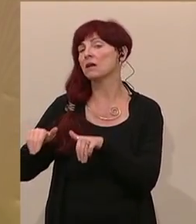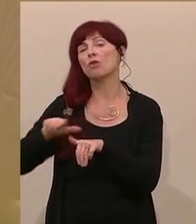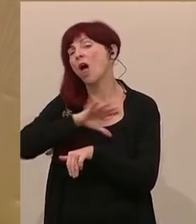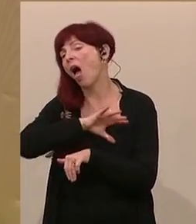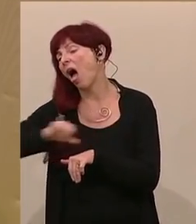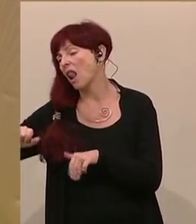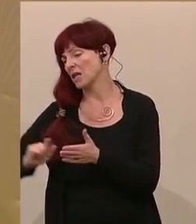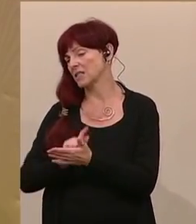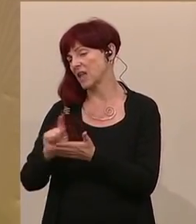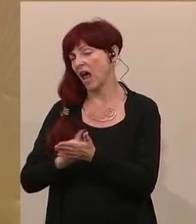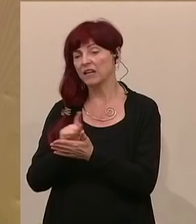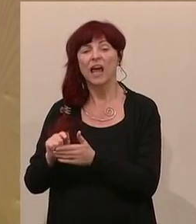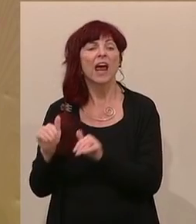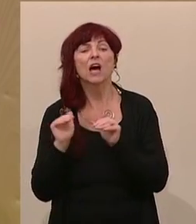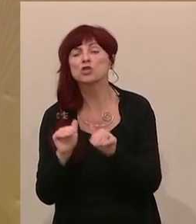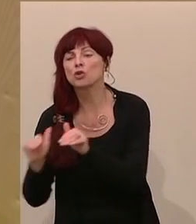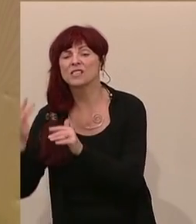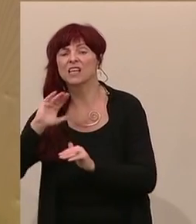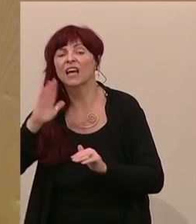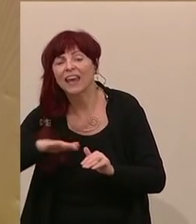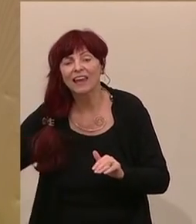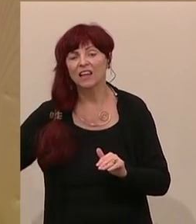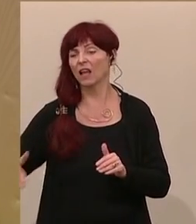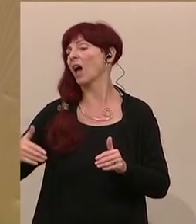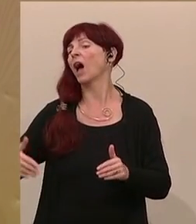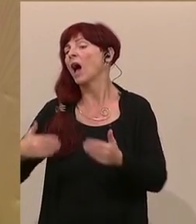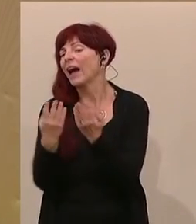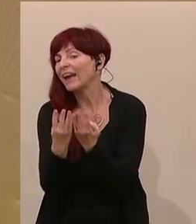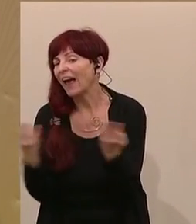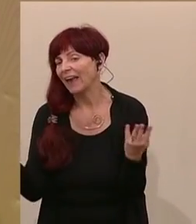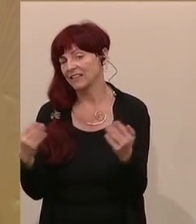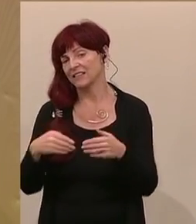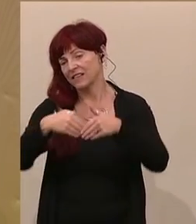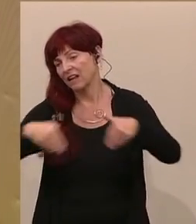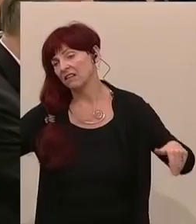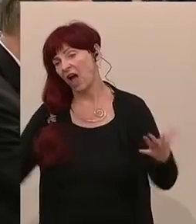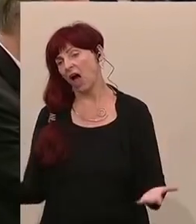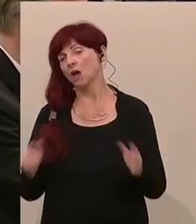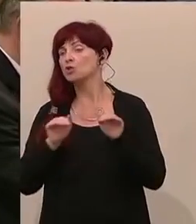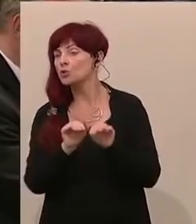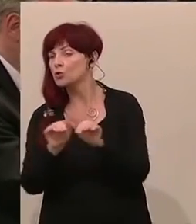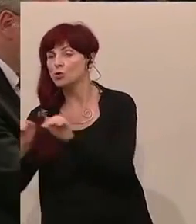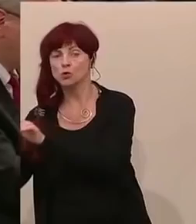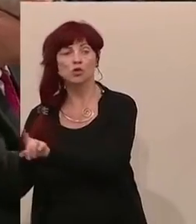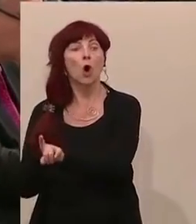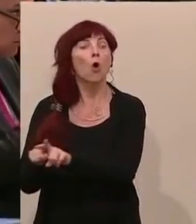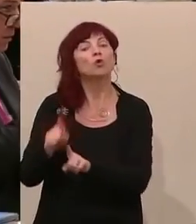er die Frauen schützt, die Kinder schützt und die Polizei aufstockt. Er sorgt für Sicherheit, das garantieren wir.